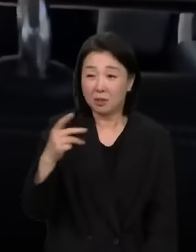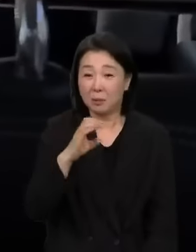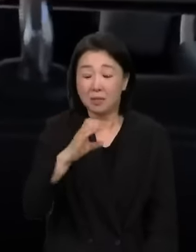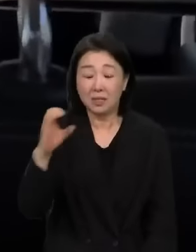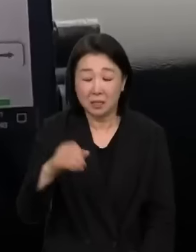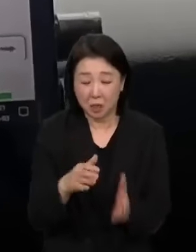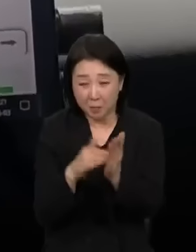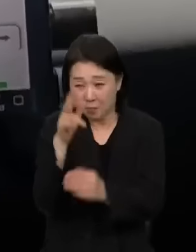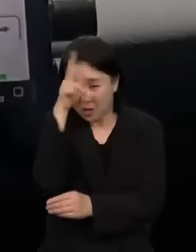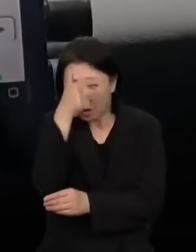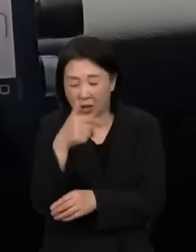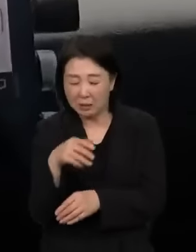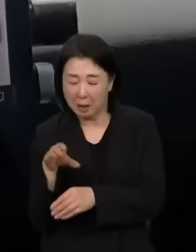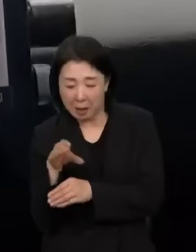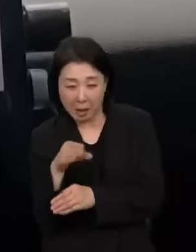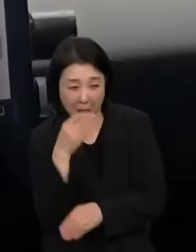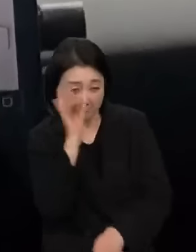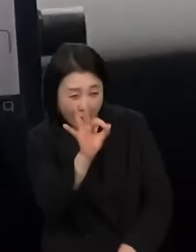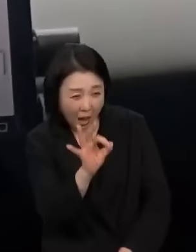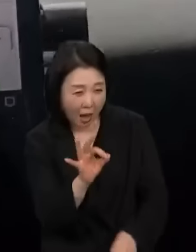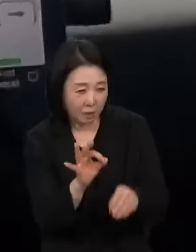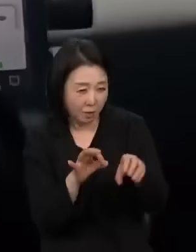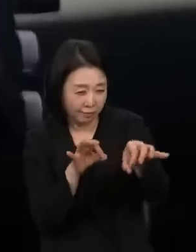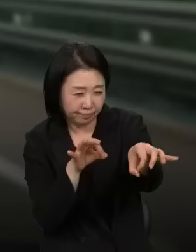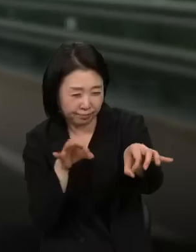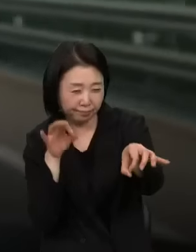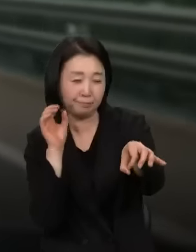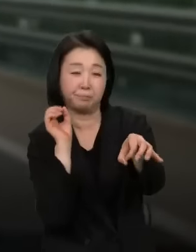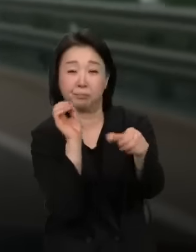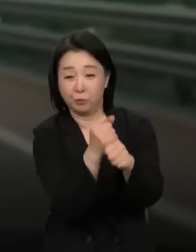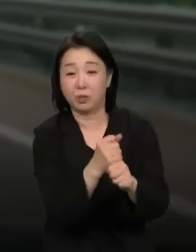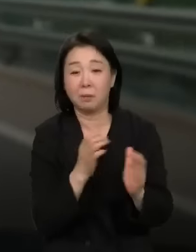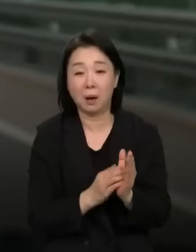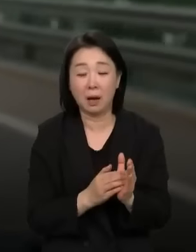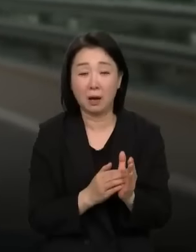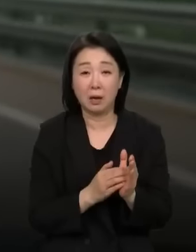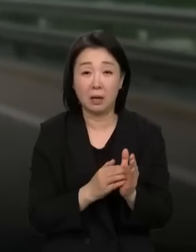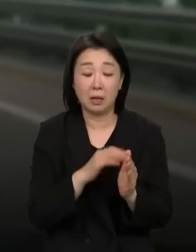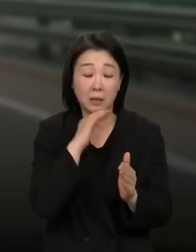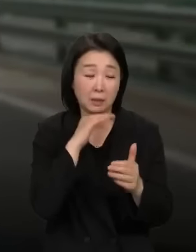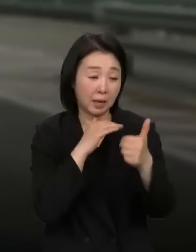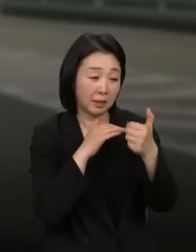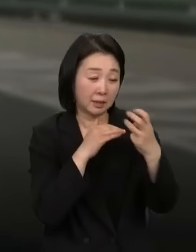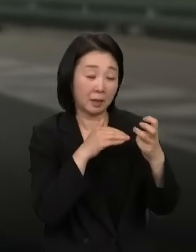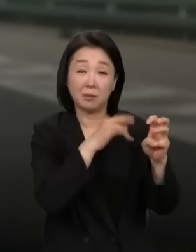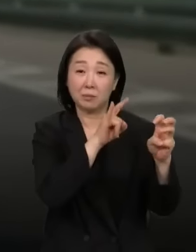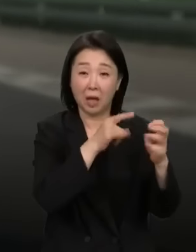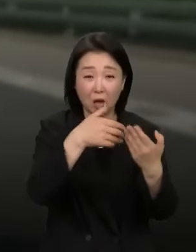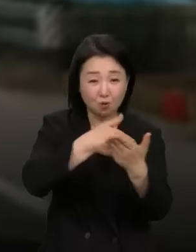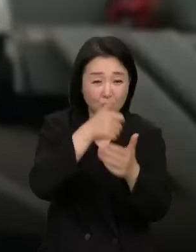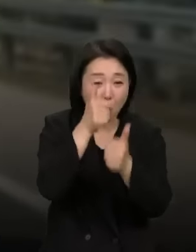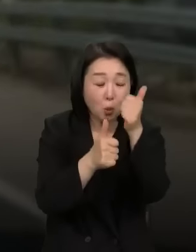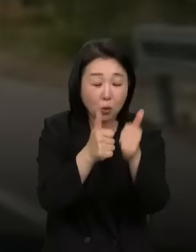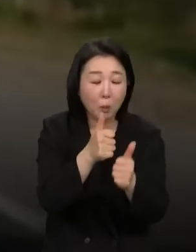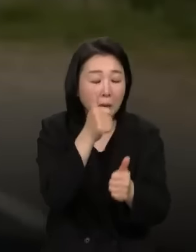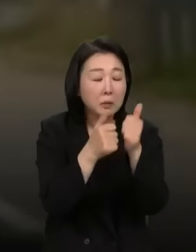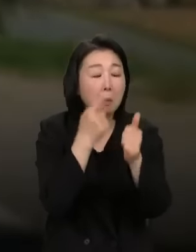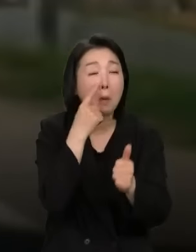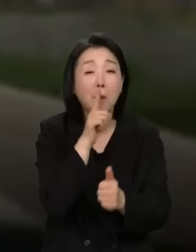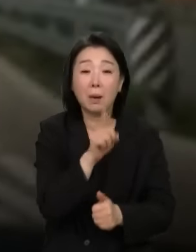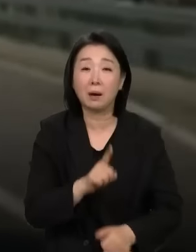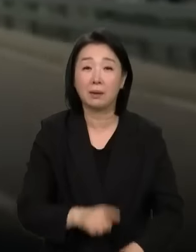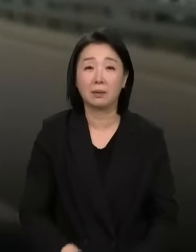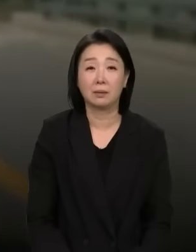암행 순찰차가 근처에 있어 붙잡을 수 있었습니다. 30대 운전자는 중고로 산 오토바이를 시험삼아 몰아봤다고